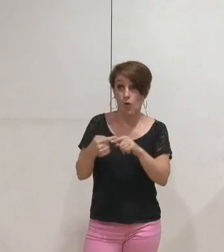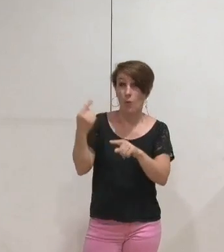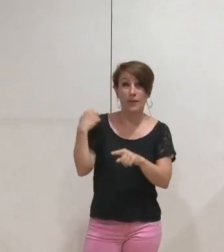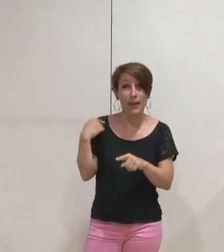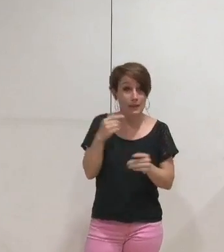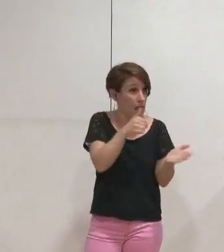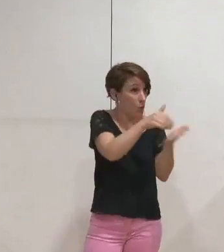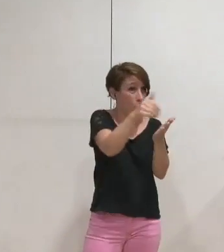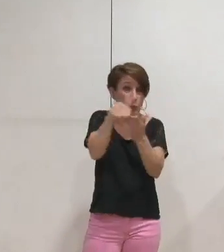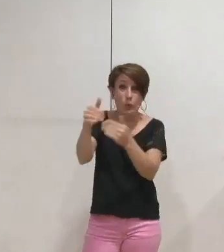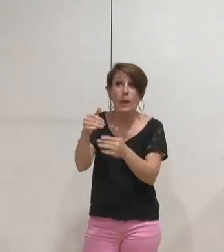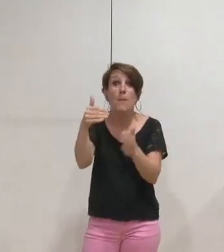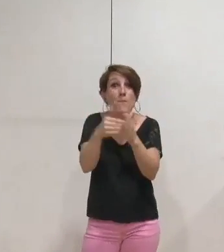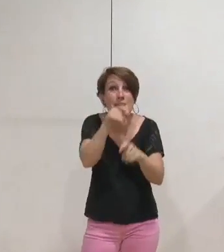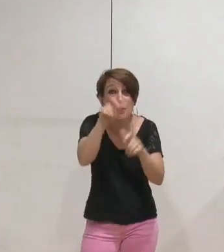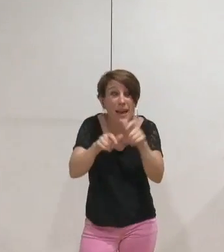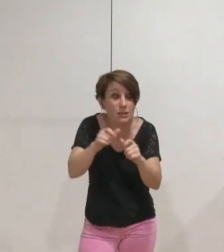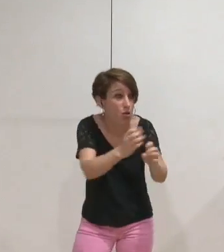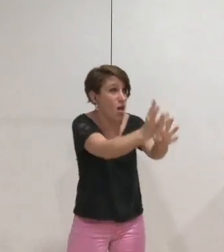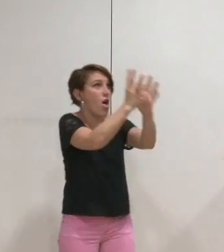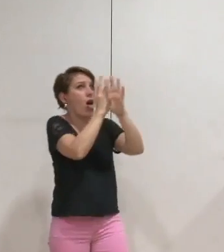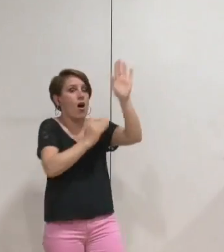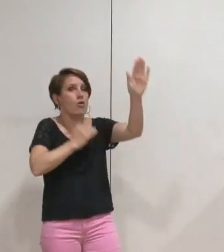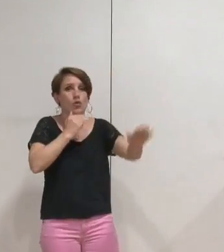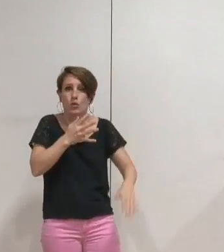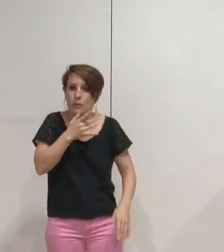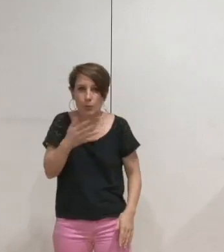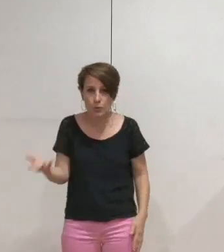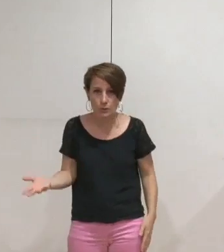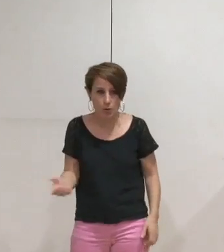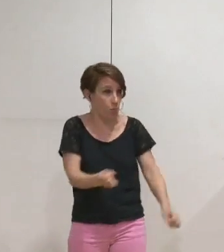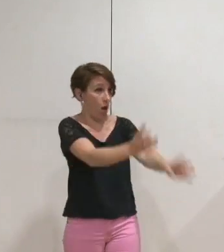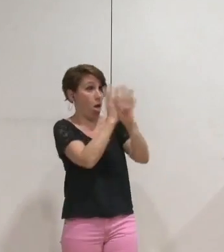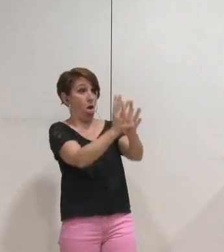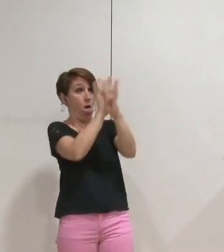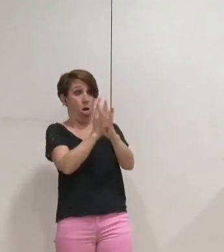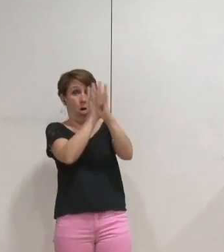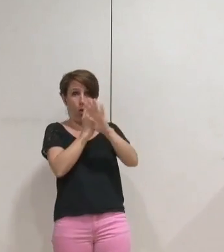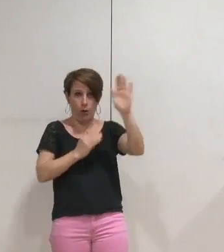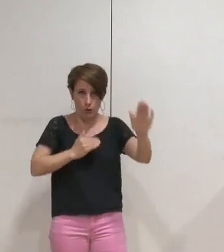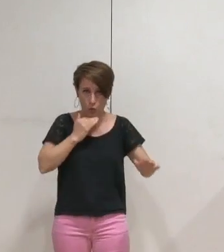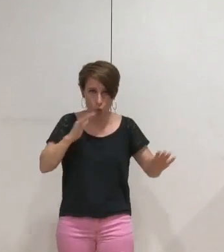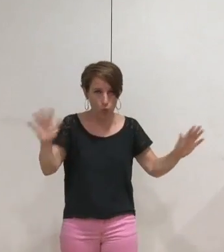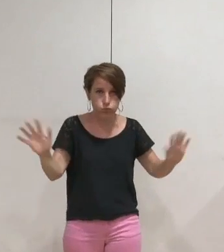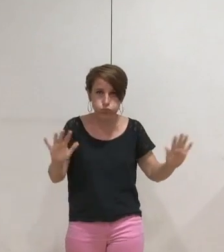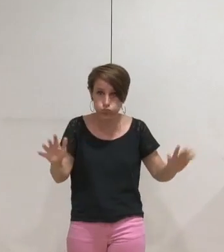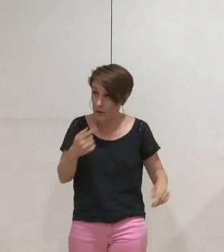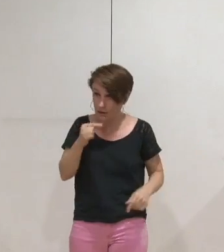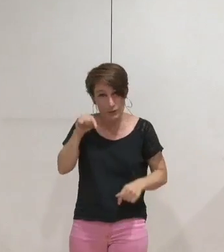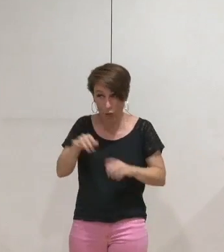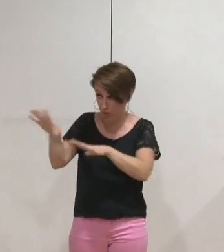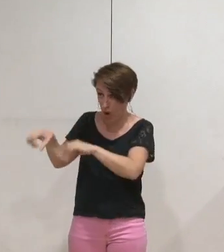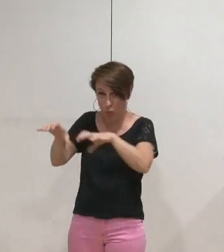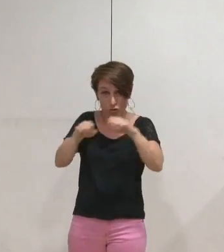c'est c'est pas possible c'est pas imaginable que nous recommencions en 2015 il n'est pas envisageable pour notre municipalité de devoir embaucher des